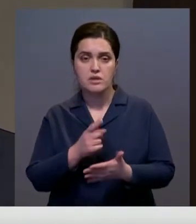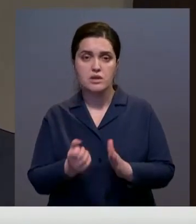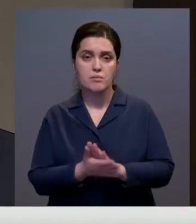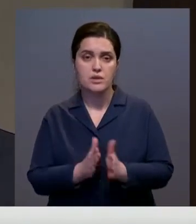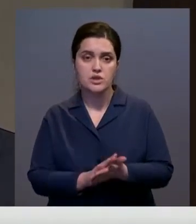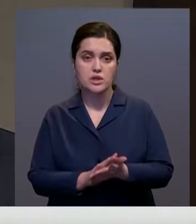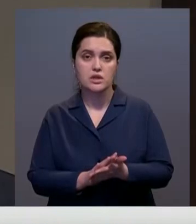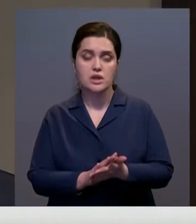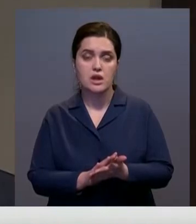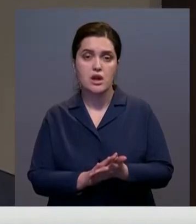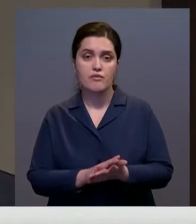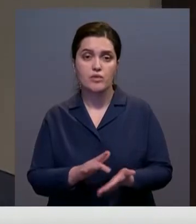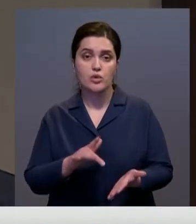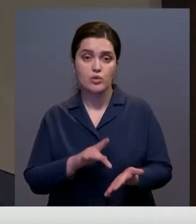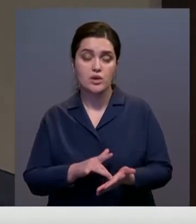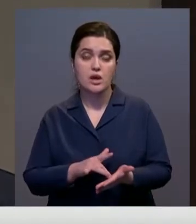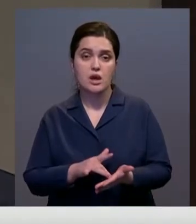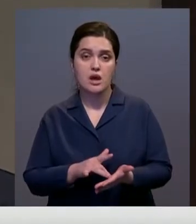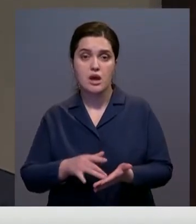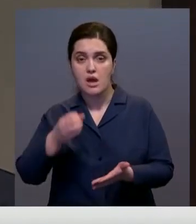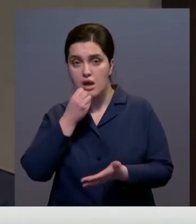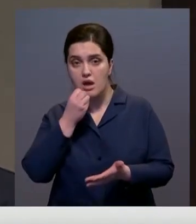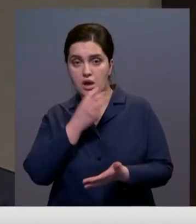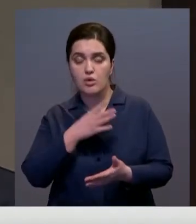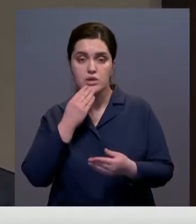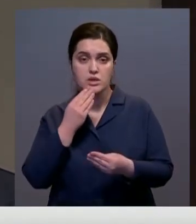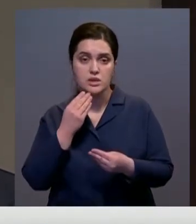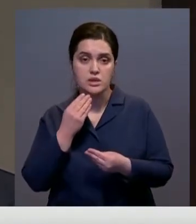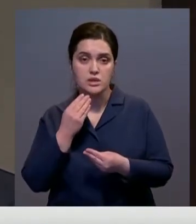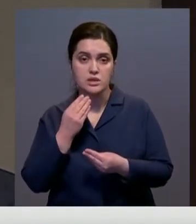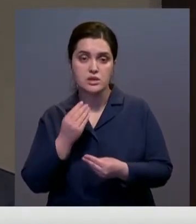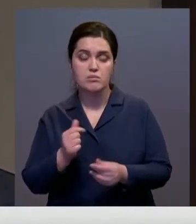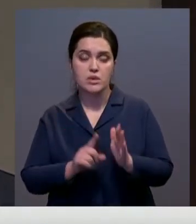положение дел в регионе. Здесь, конечно, хороший стимул, чтобы они все-таки начали работать.